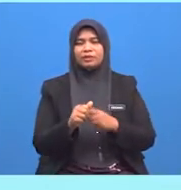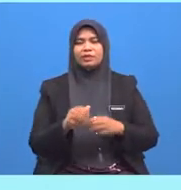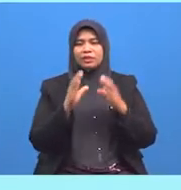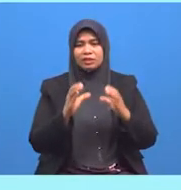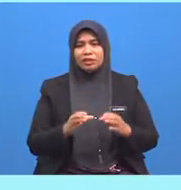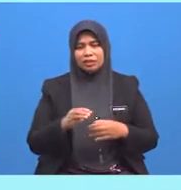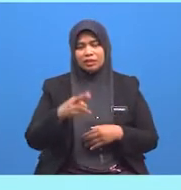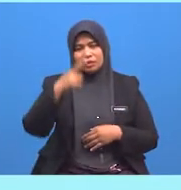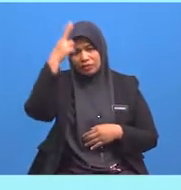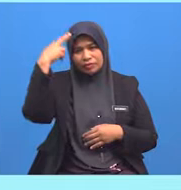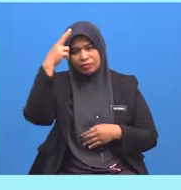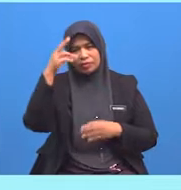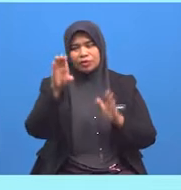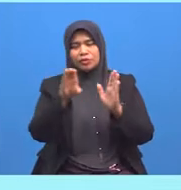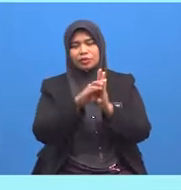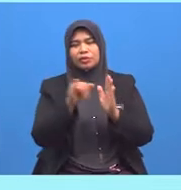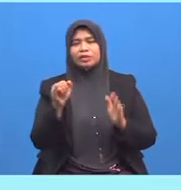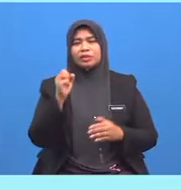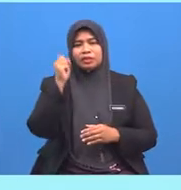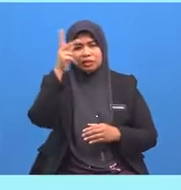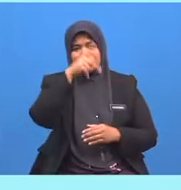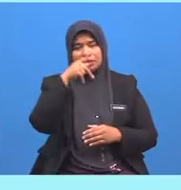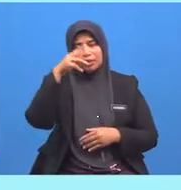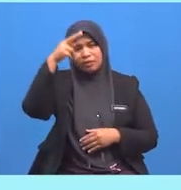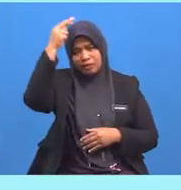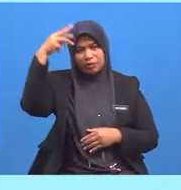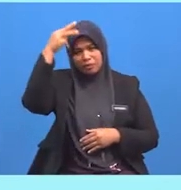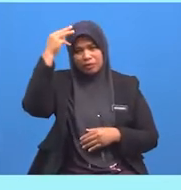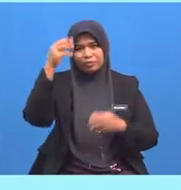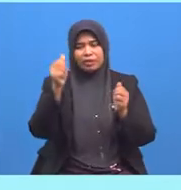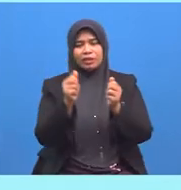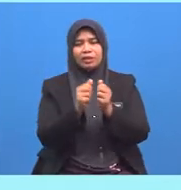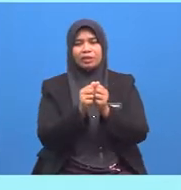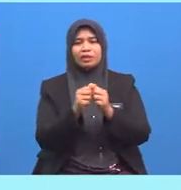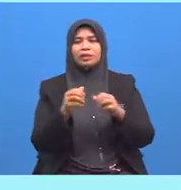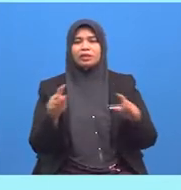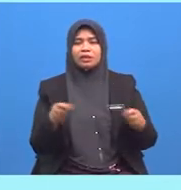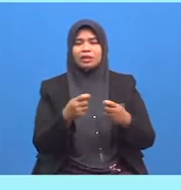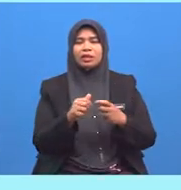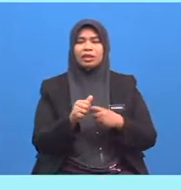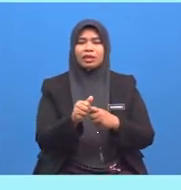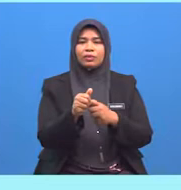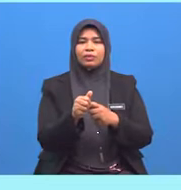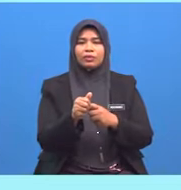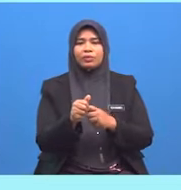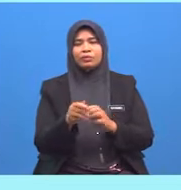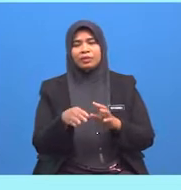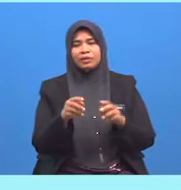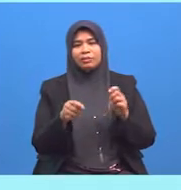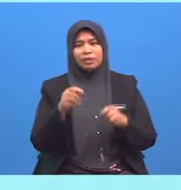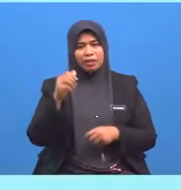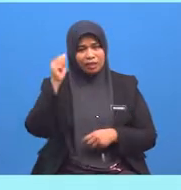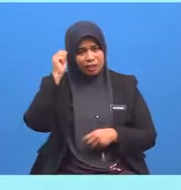contoh ilah pribadi Nabi Muhammad Shalallahu Alaihisalam dengan bertindak mengikut pertimbangan